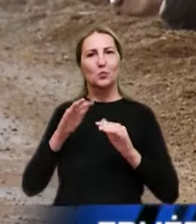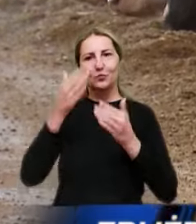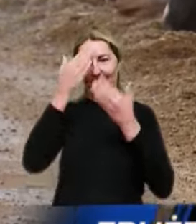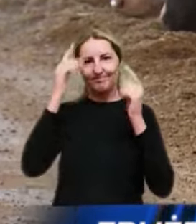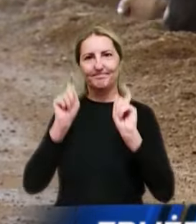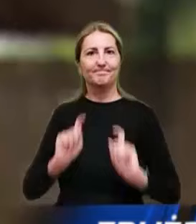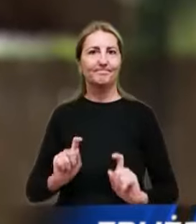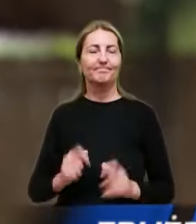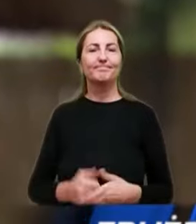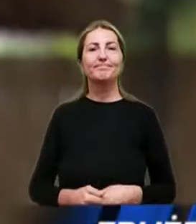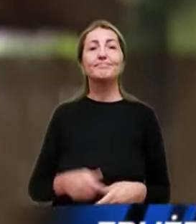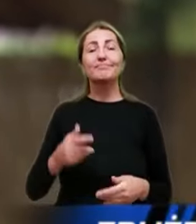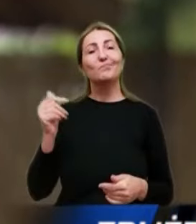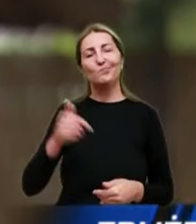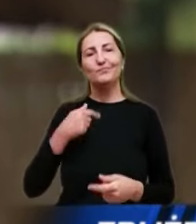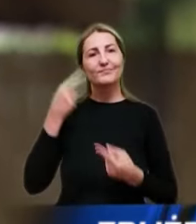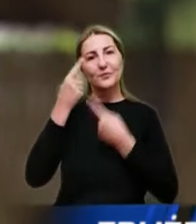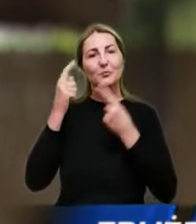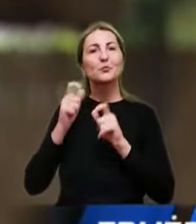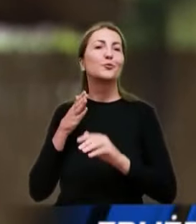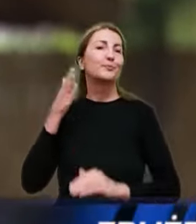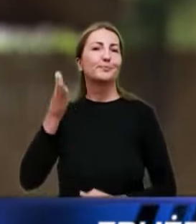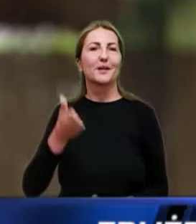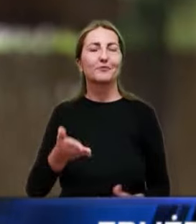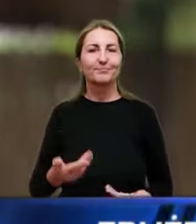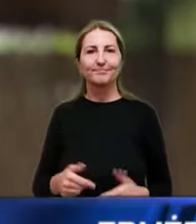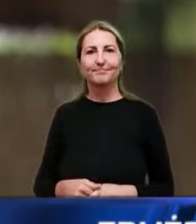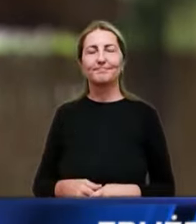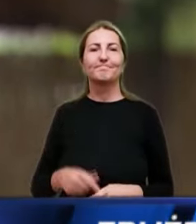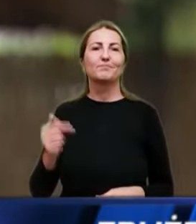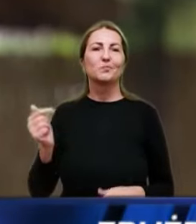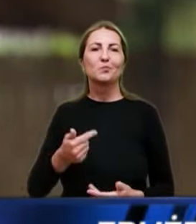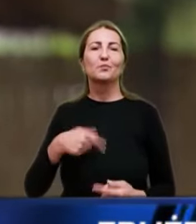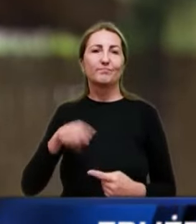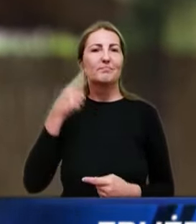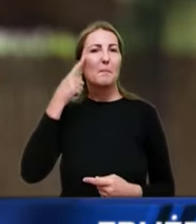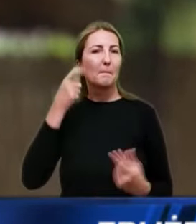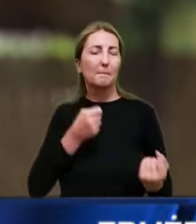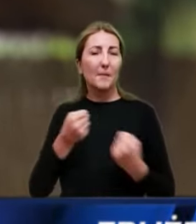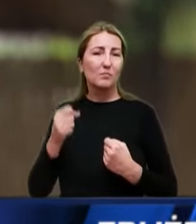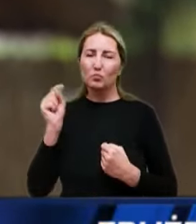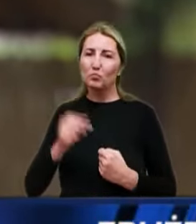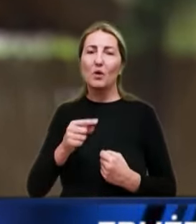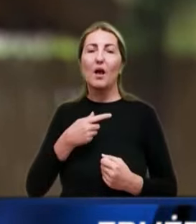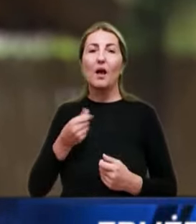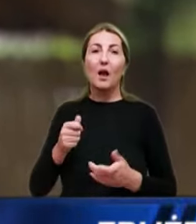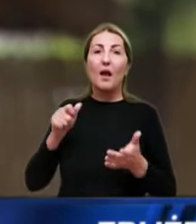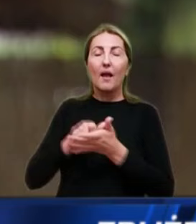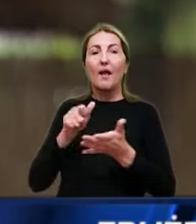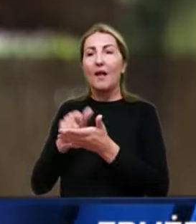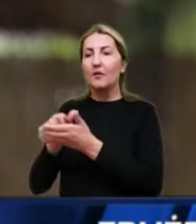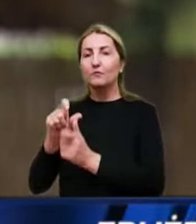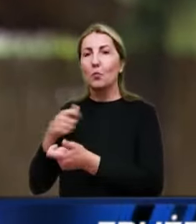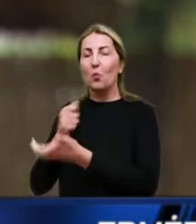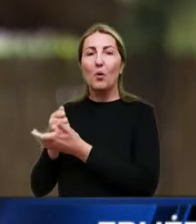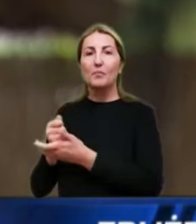o tym, co będzie w przyszłości. Trzeba pamiętać, aby nie inwestować zbyt obficie. Wszystko